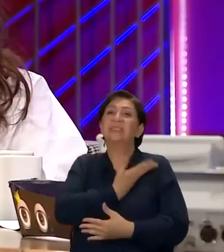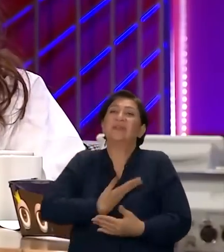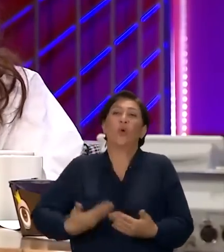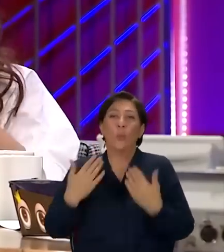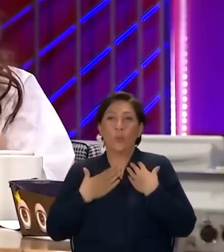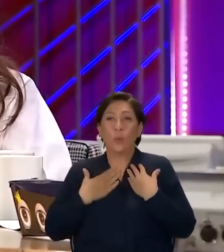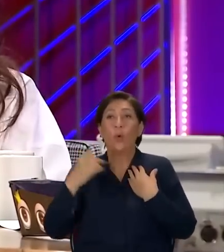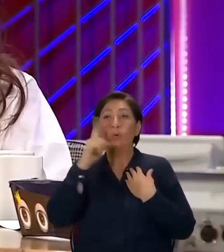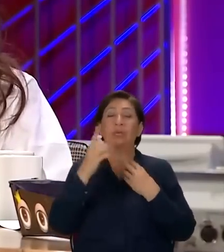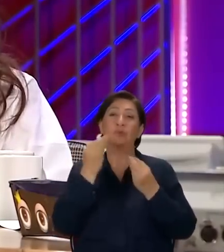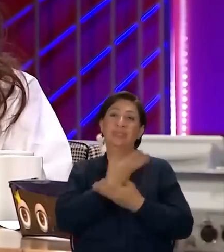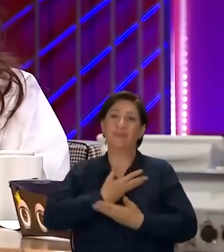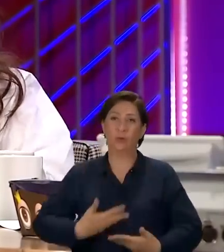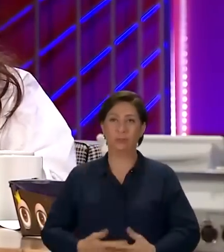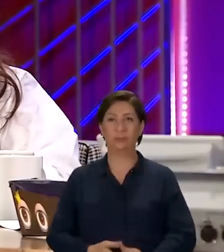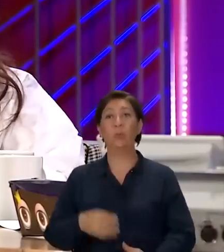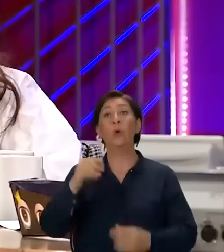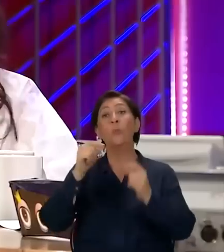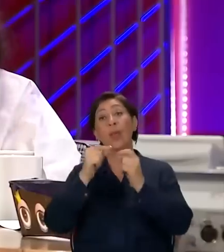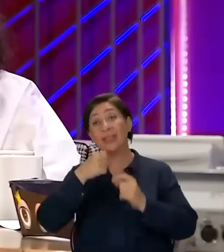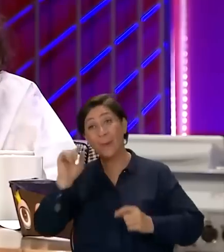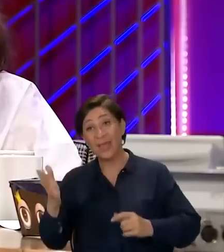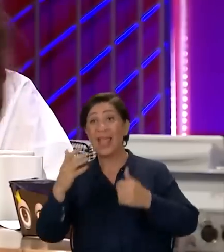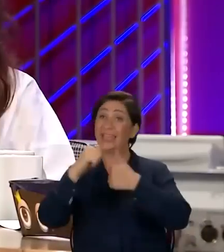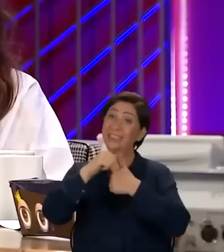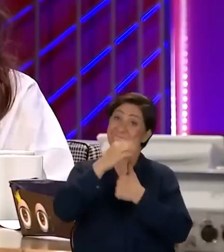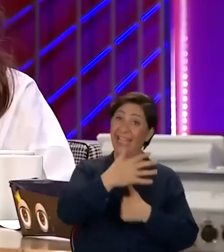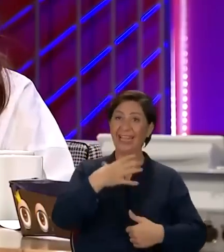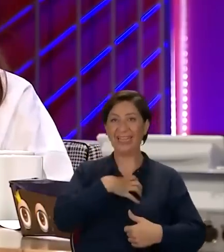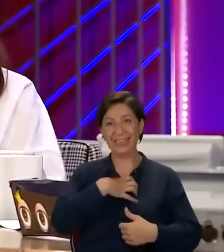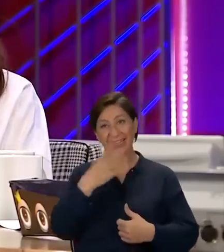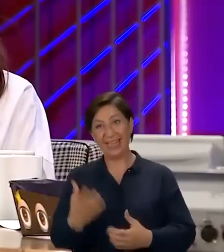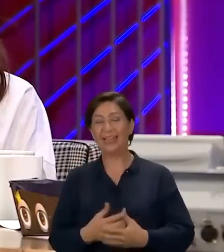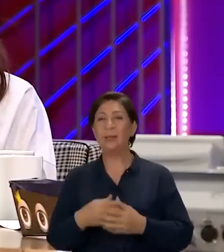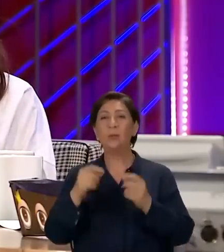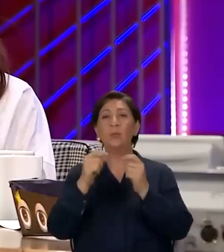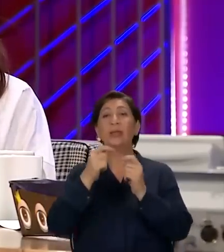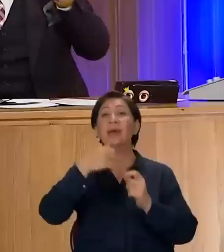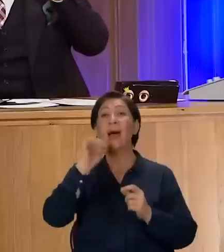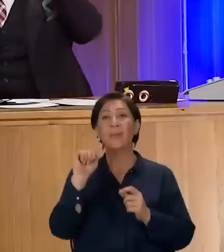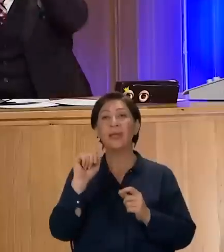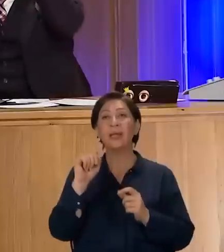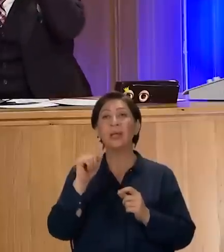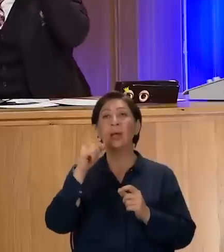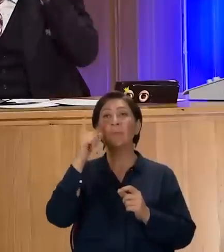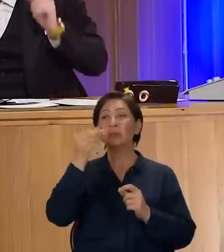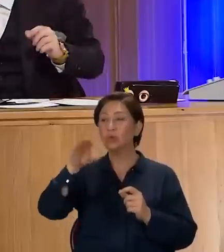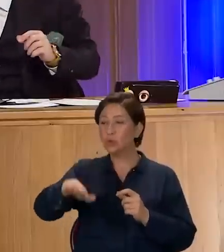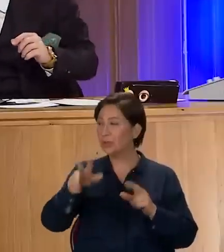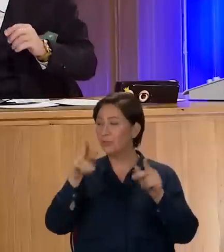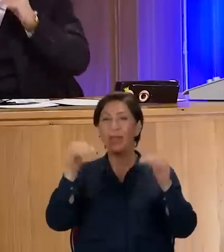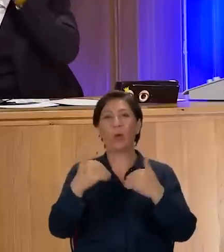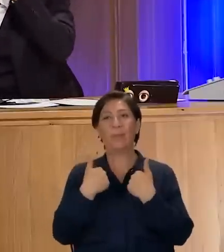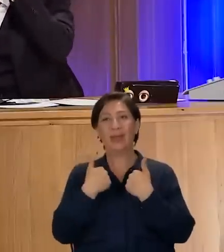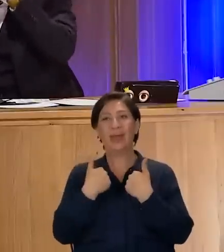hastayım. O yüzden çok seviyorum Bülent abiyi de, eşini de, kendimi de. Bülent abi bir tür çocuk gibi geliyor